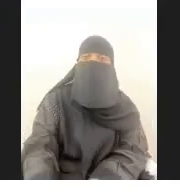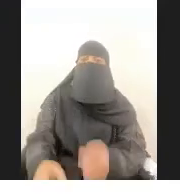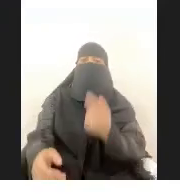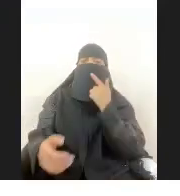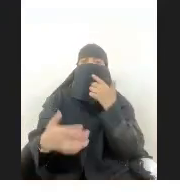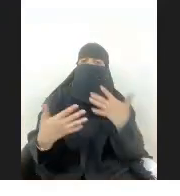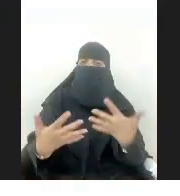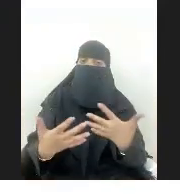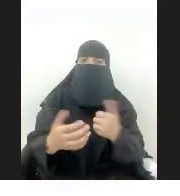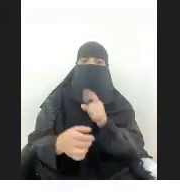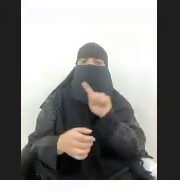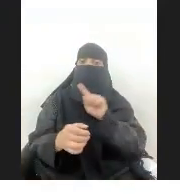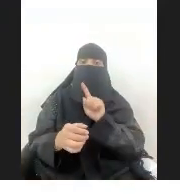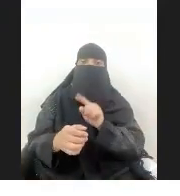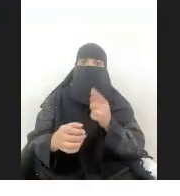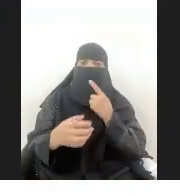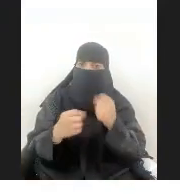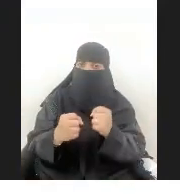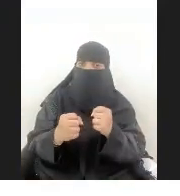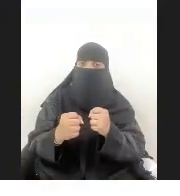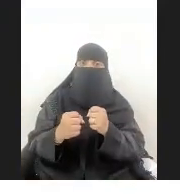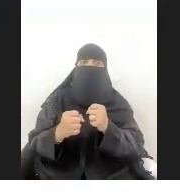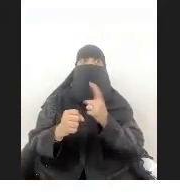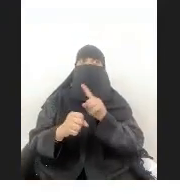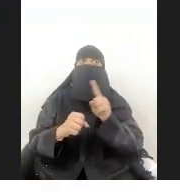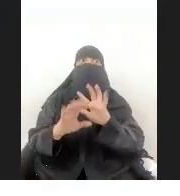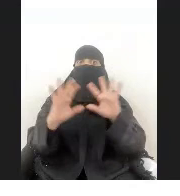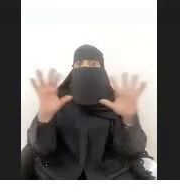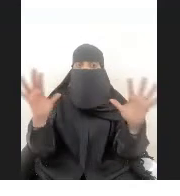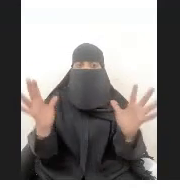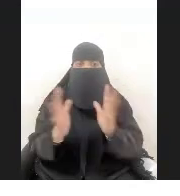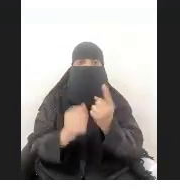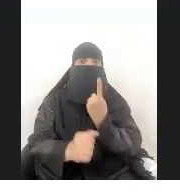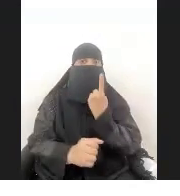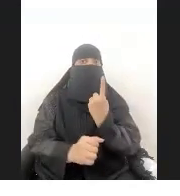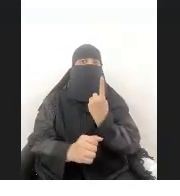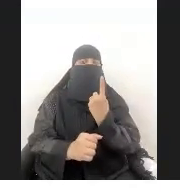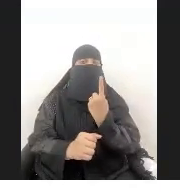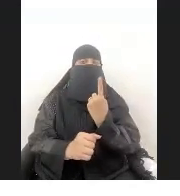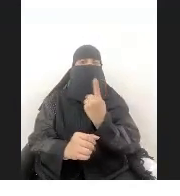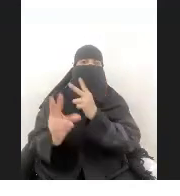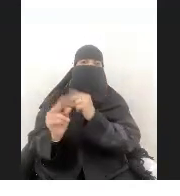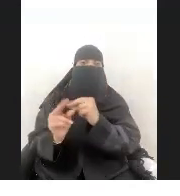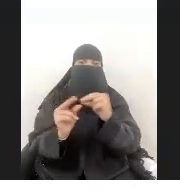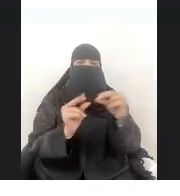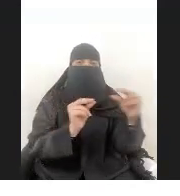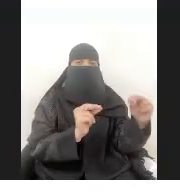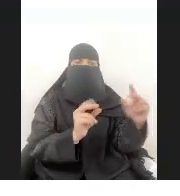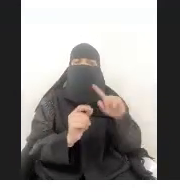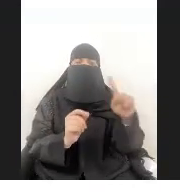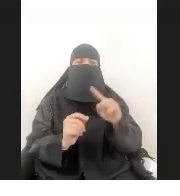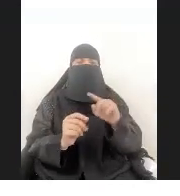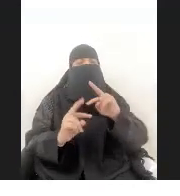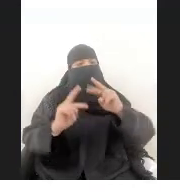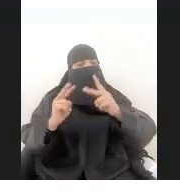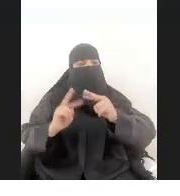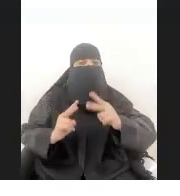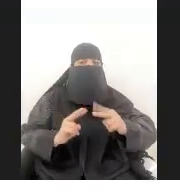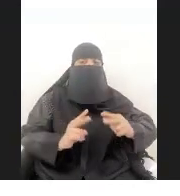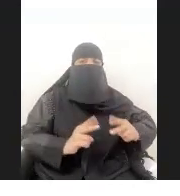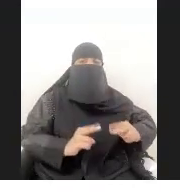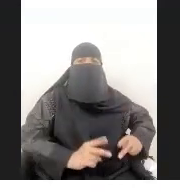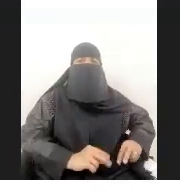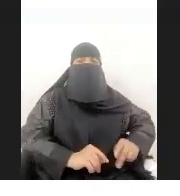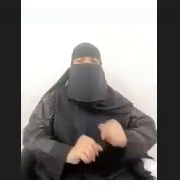التصميم، لابد يكون له نمطية واحدة المحتوى، مو مرة أسلمهم المحتوى عن طريق تطبيق ومرة تطبيق آخر ومرة لا، لابد يكون